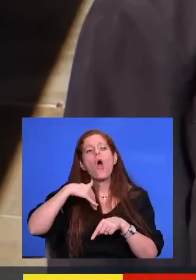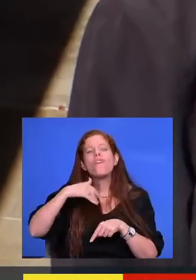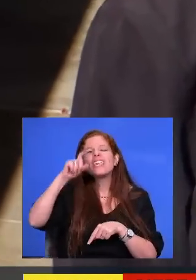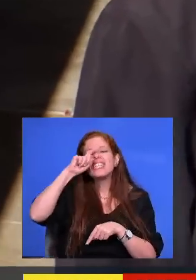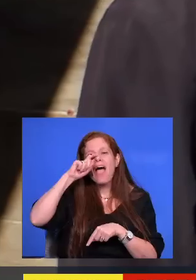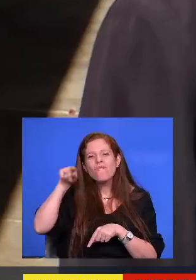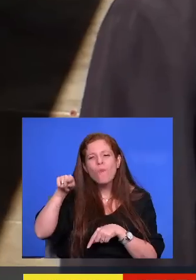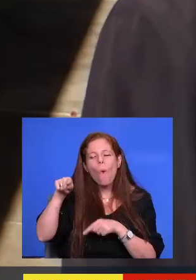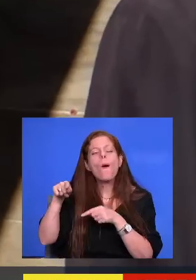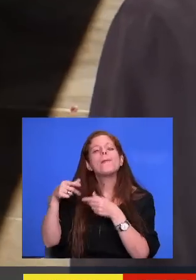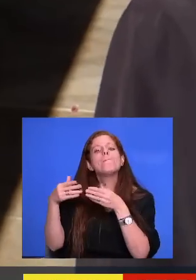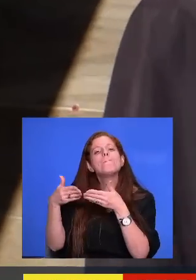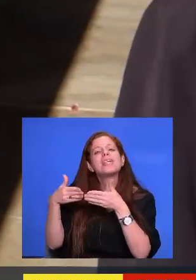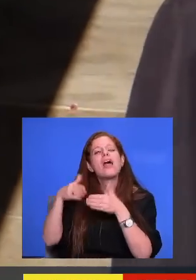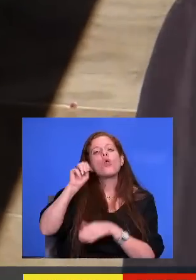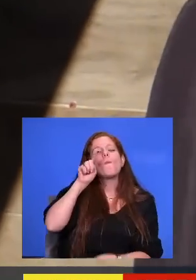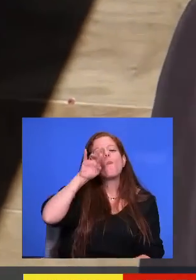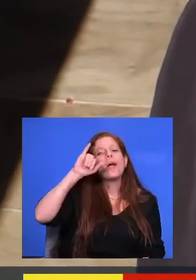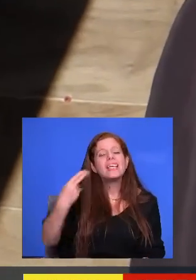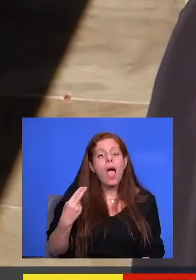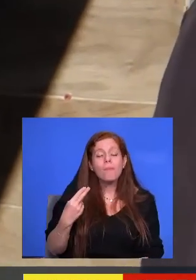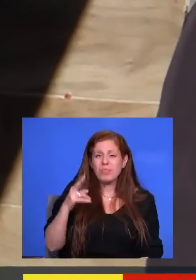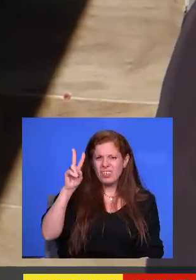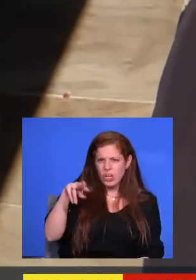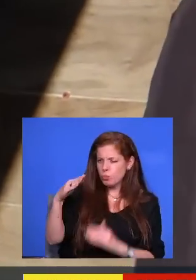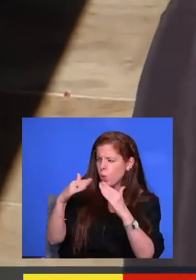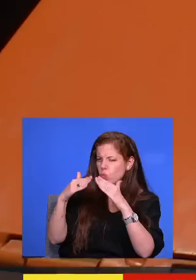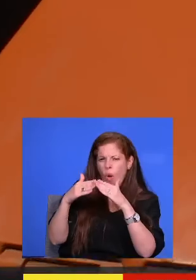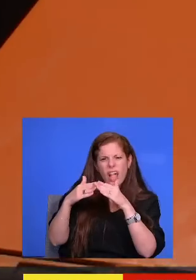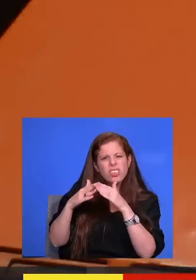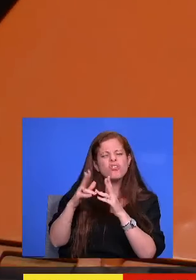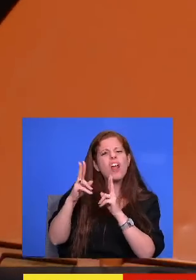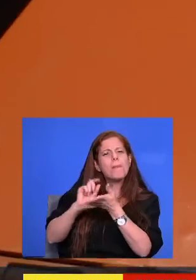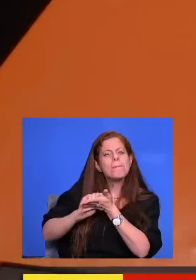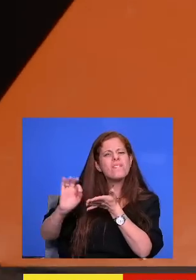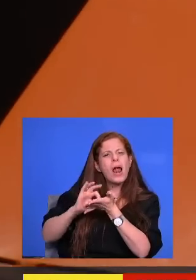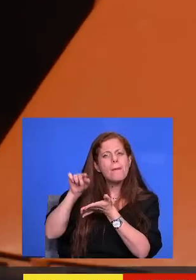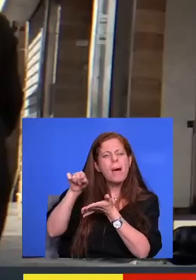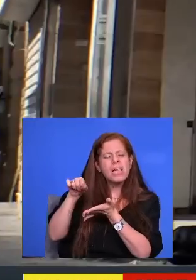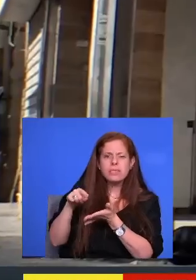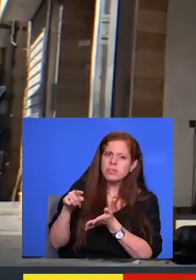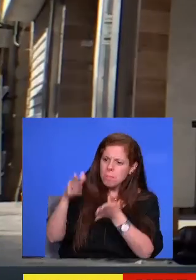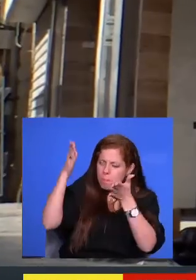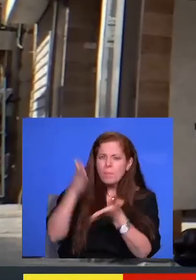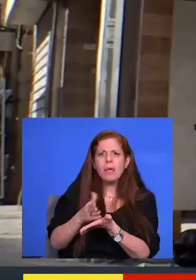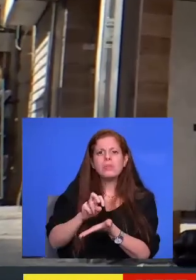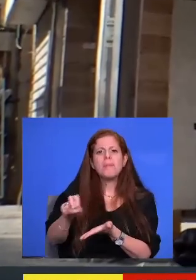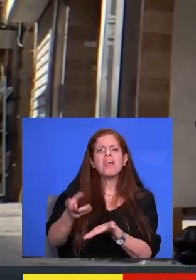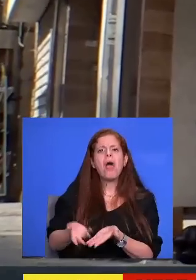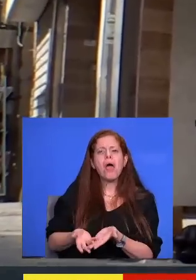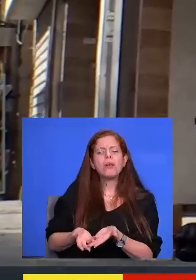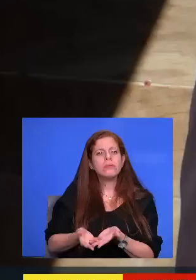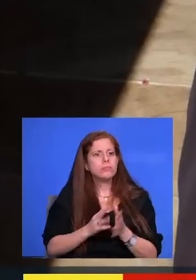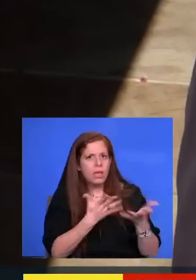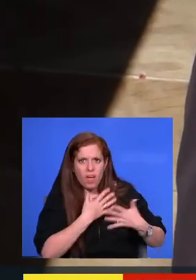פינת מוריה. ויש פה איזה דוכן כזה של מפעל הפיס, שהוא עומד באמצע המדרכה. איפה את